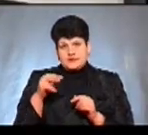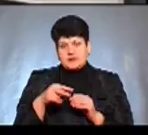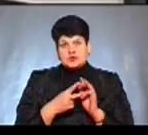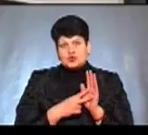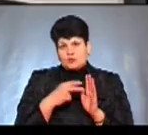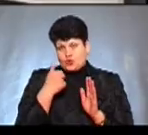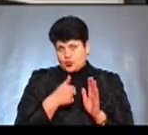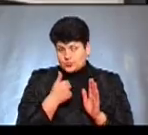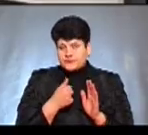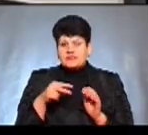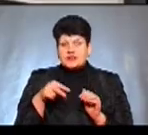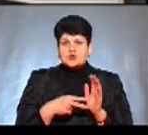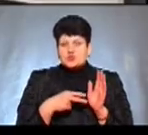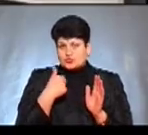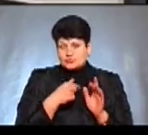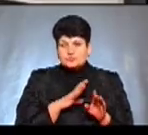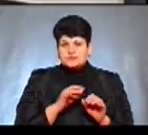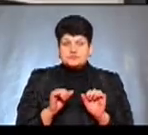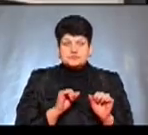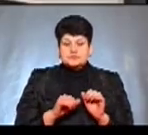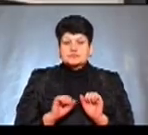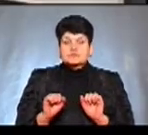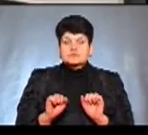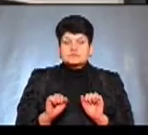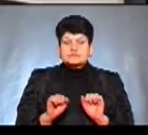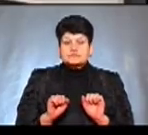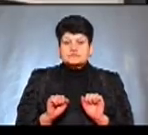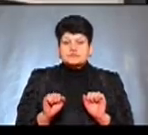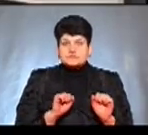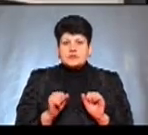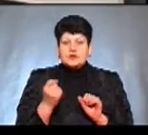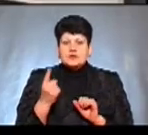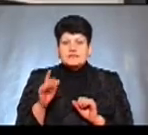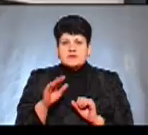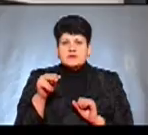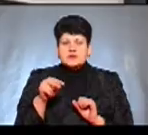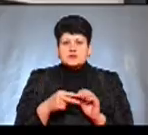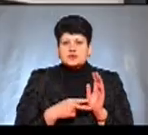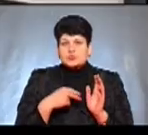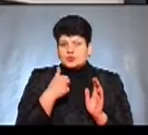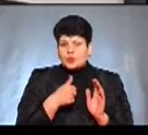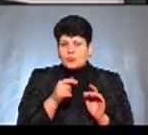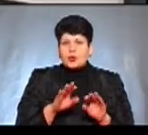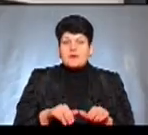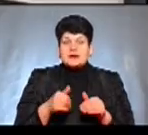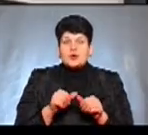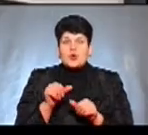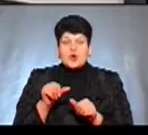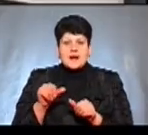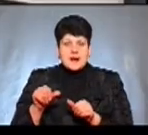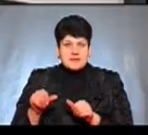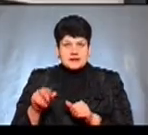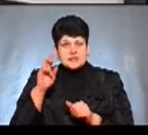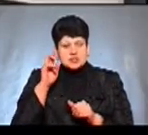року. У 2007 році було видано розпорядження уряду від 11 вересня 2007 року про передачу окремих державних доріг